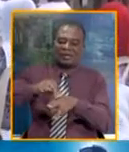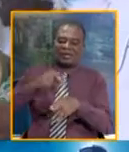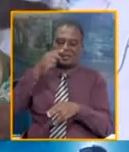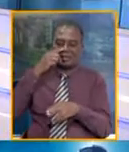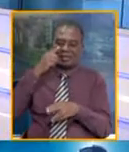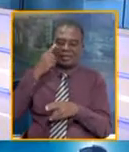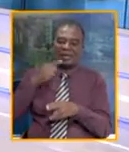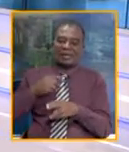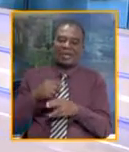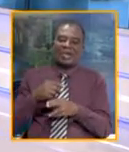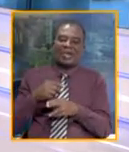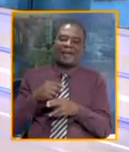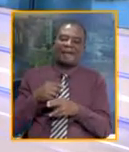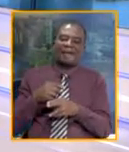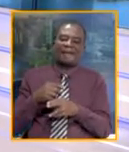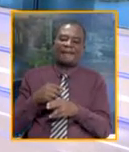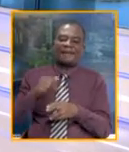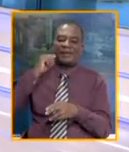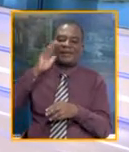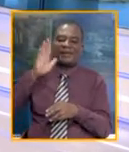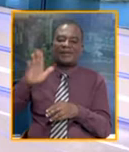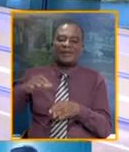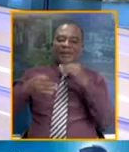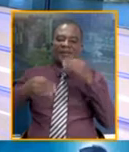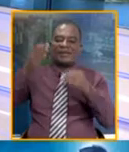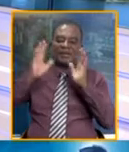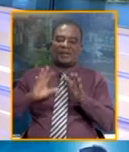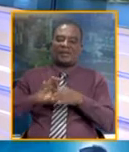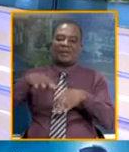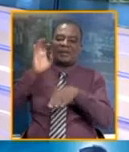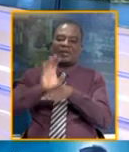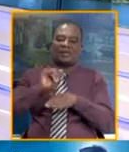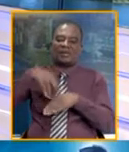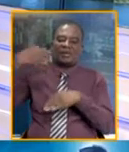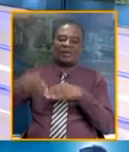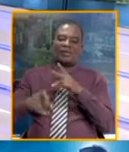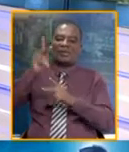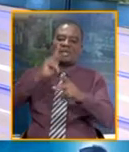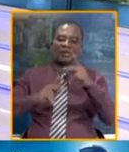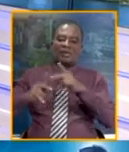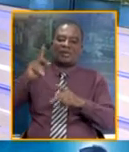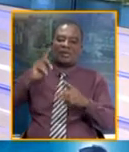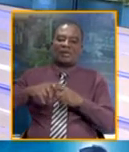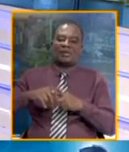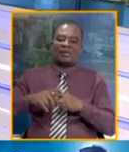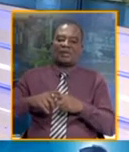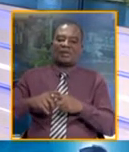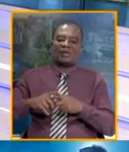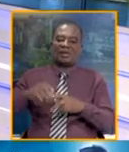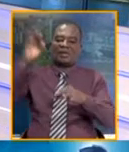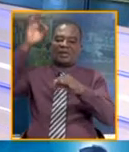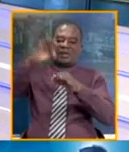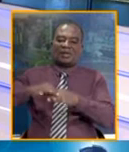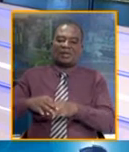nationale. Les femmes juristes de Côte d'Ivoire invitent les populations à des élections